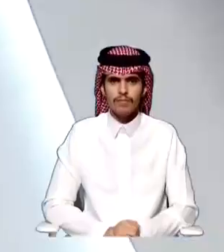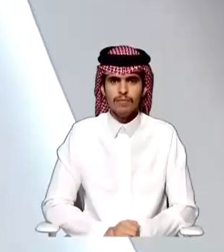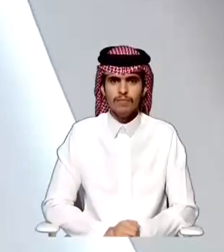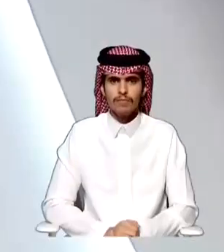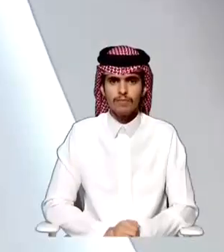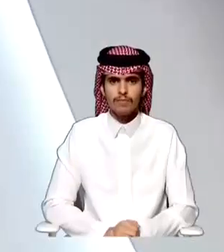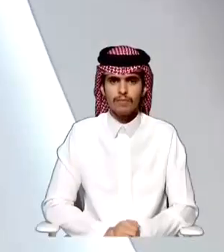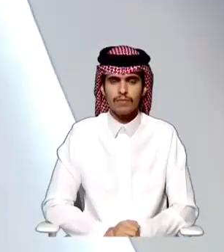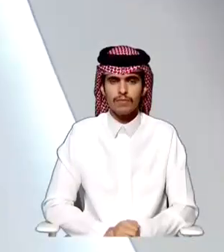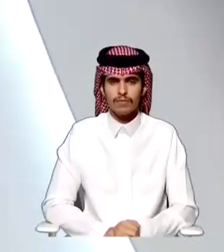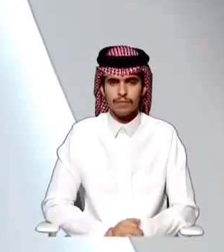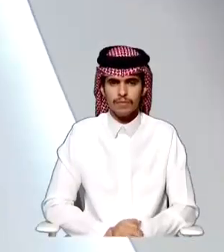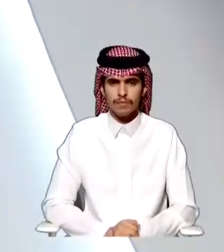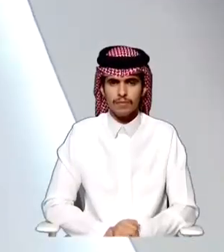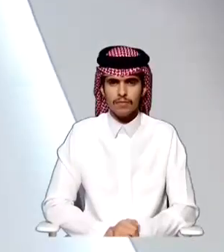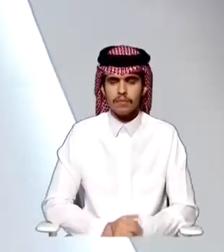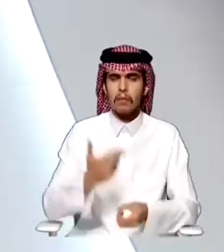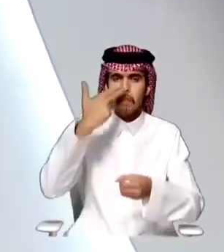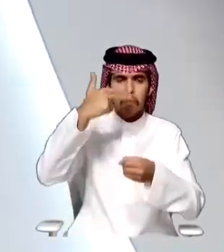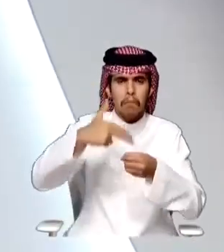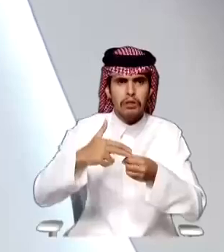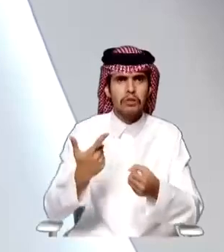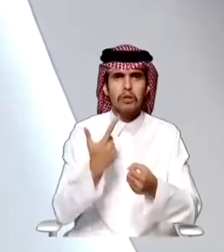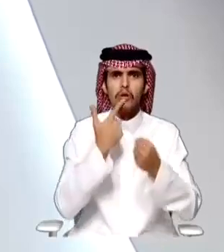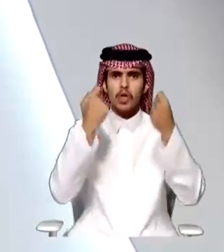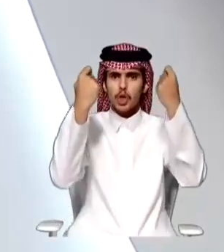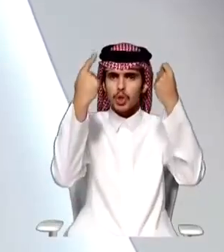الشارع عند محطه البنزين عند الاشاره